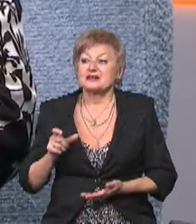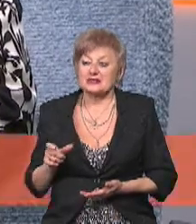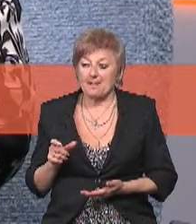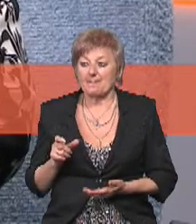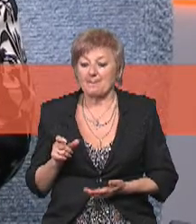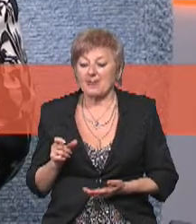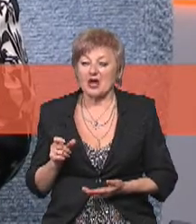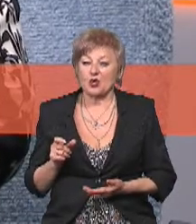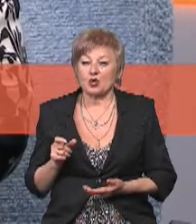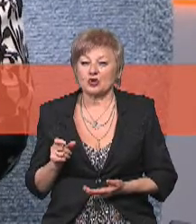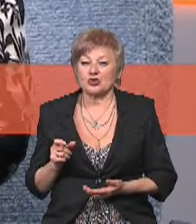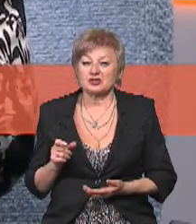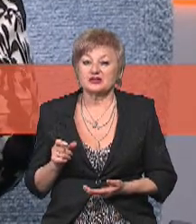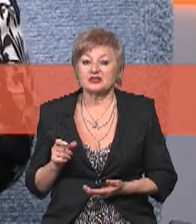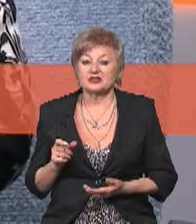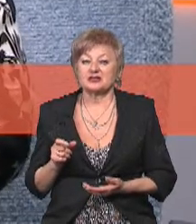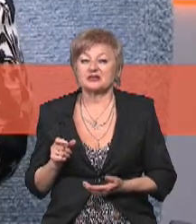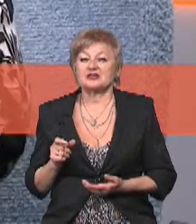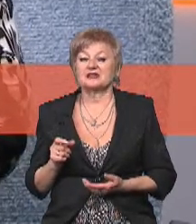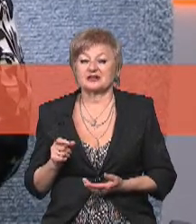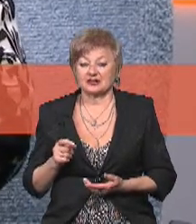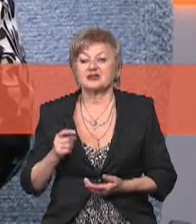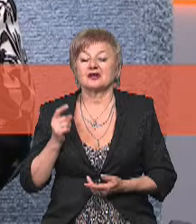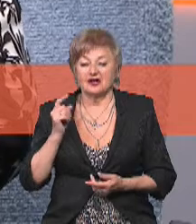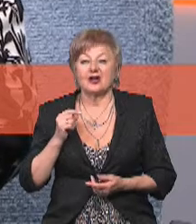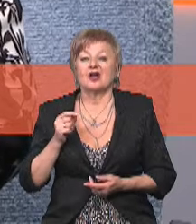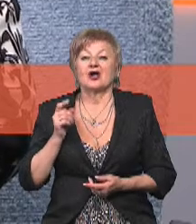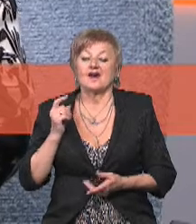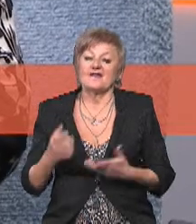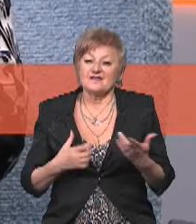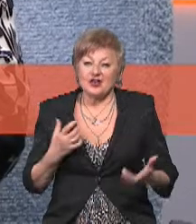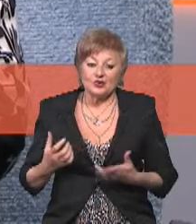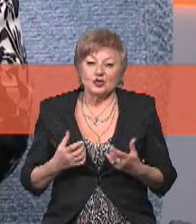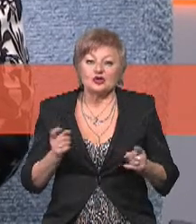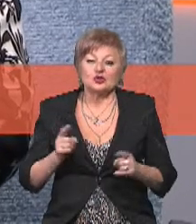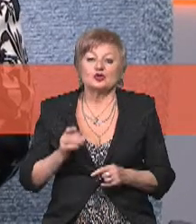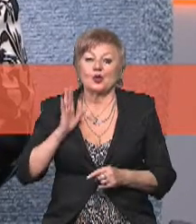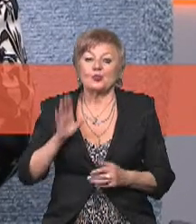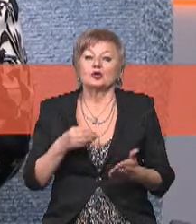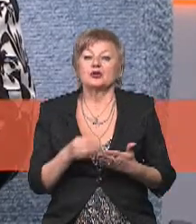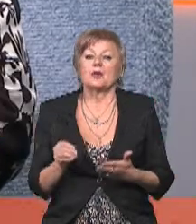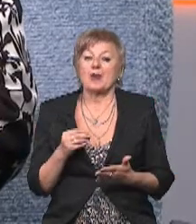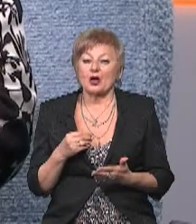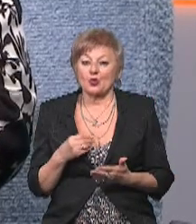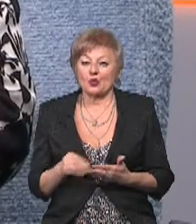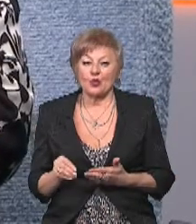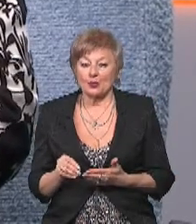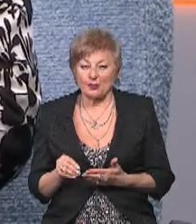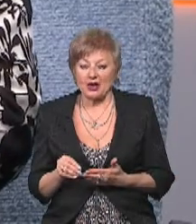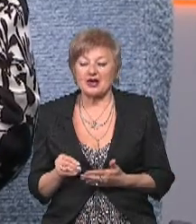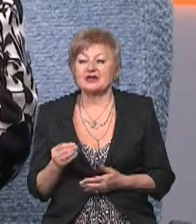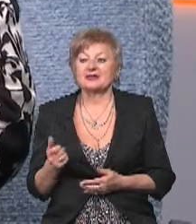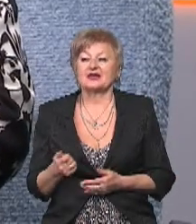мусять докарами сумління, да, перейматися через те, що вони будуть закупати